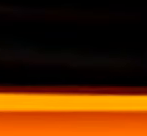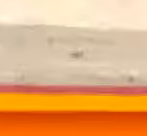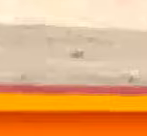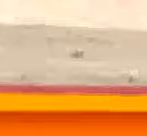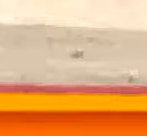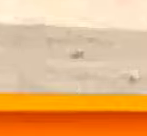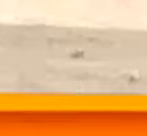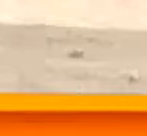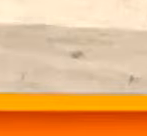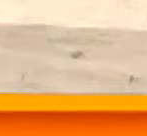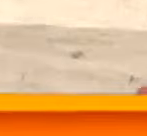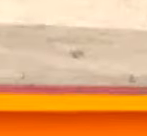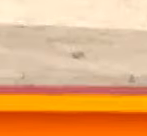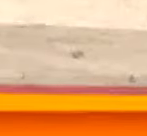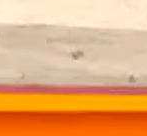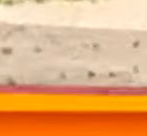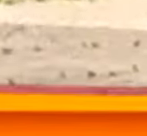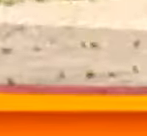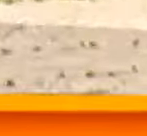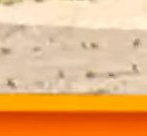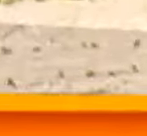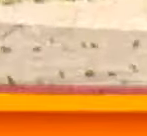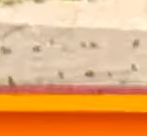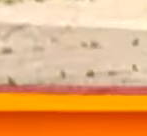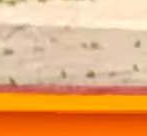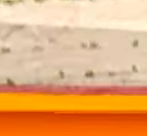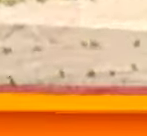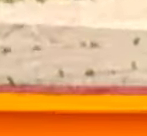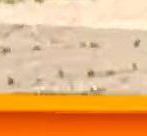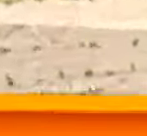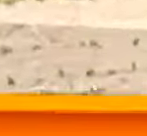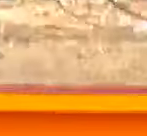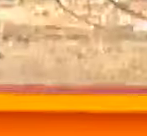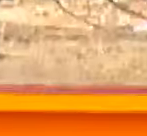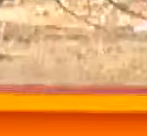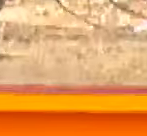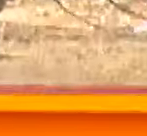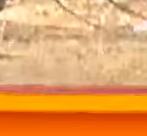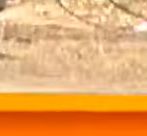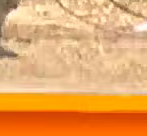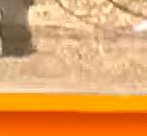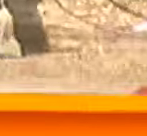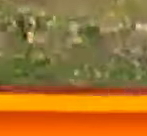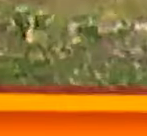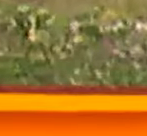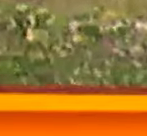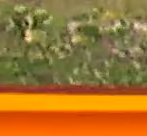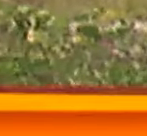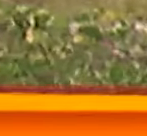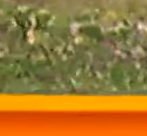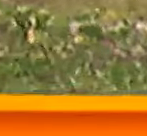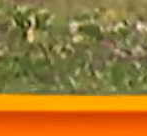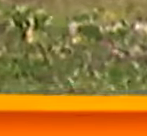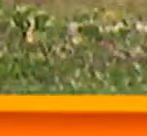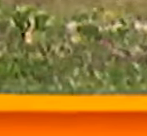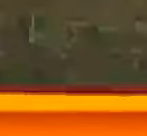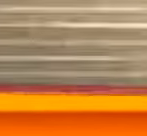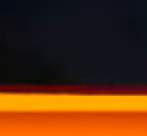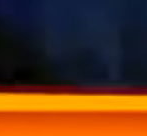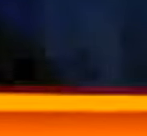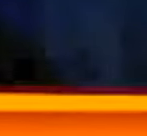Valdez. Akusasyong isinasangkalan umano ng Amerika ang Pilipinas laban sa China, sinagot ng